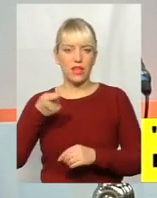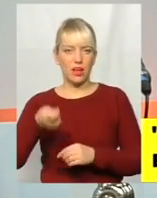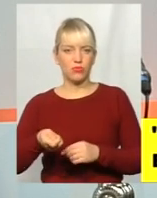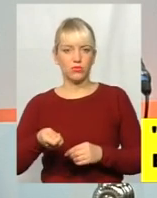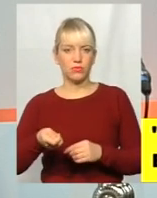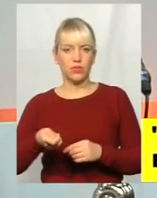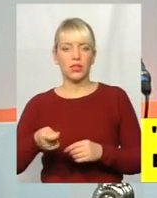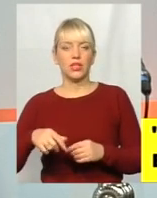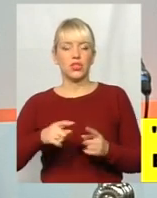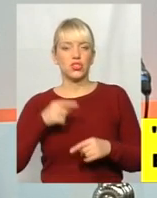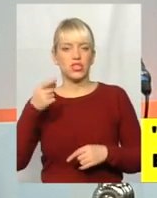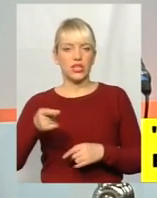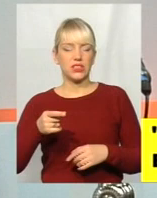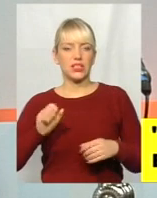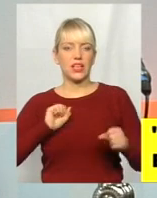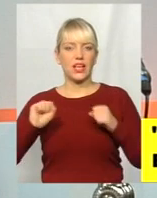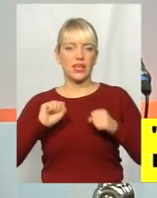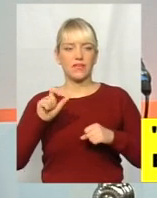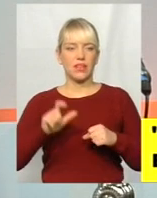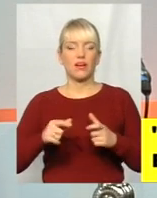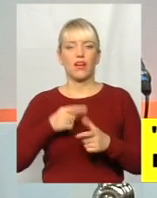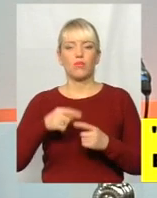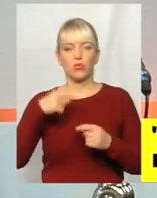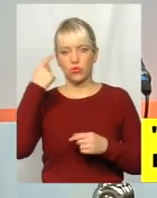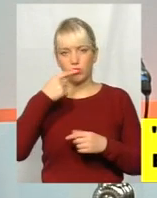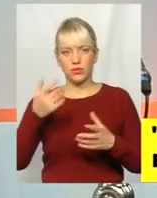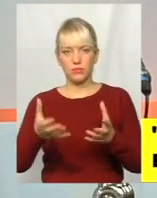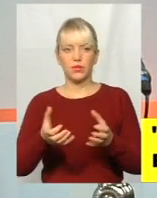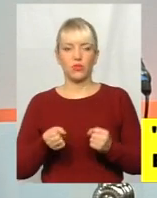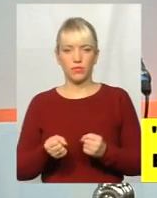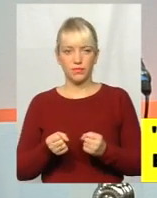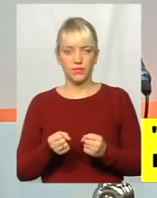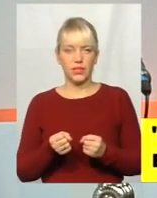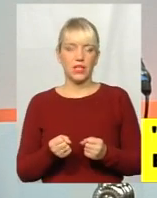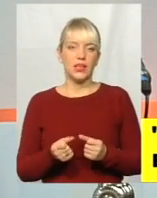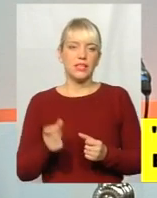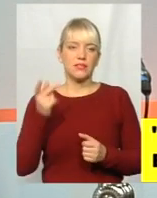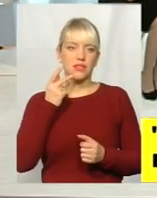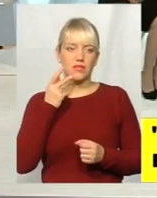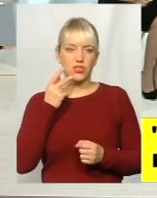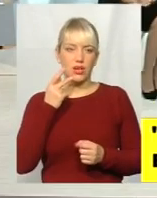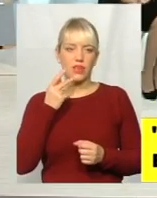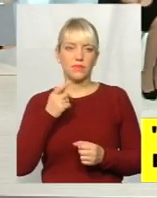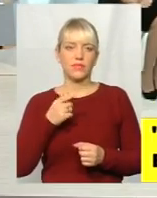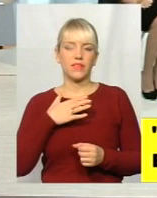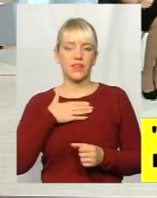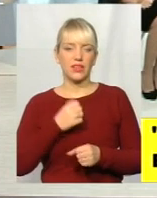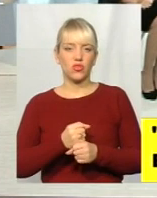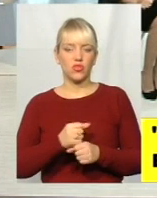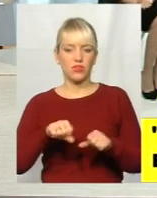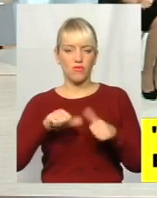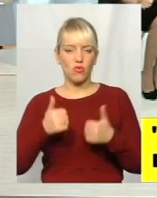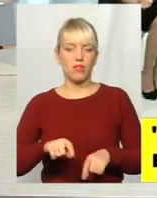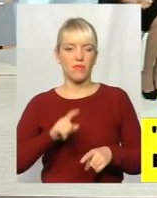безпосередньо через керівника і так далі, або на особистому прийомі. Ну, зазвичай в категоричній формі,